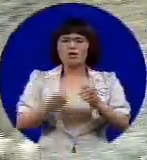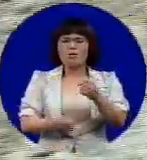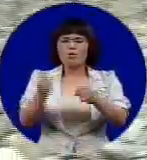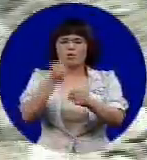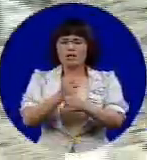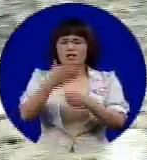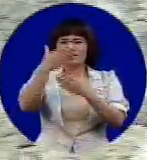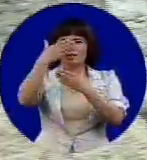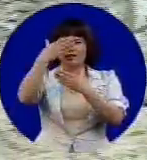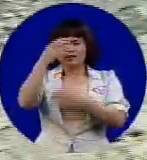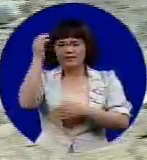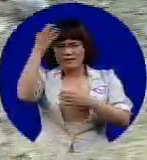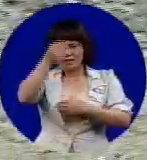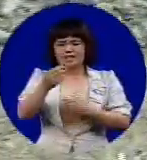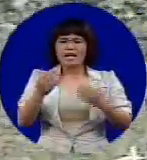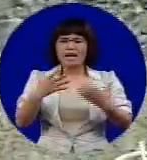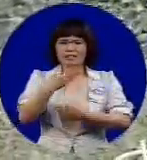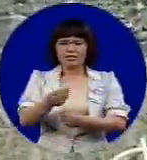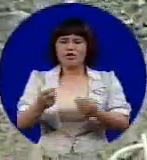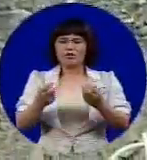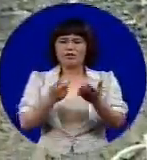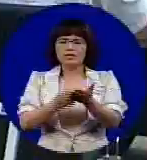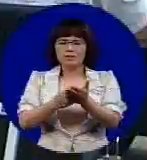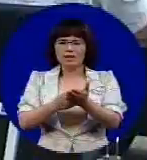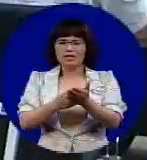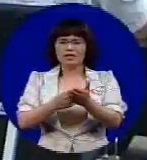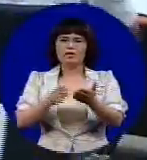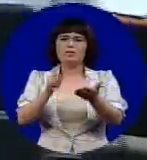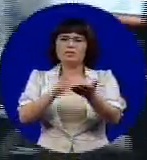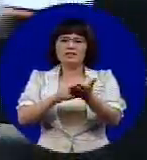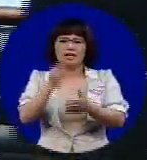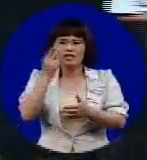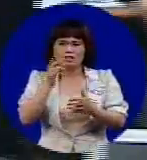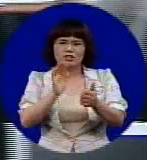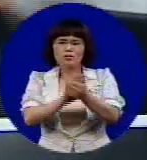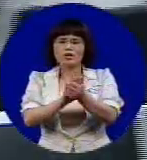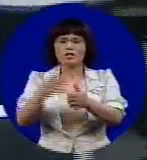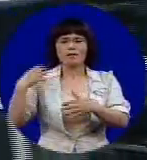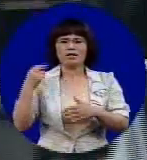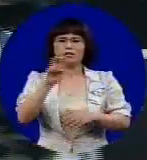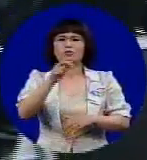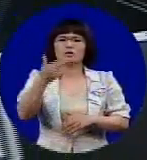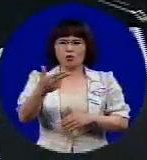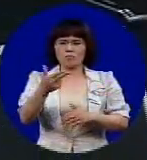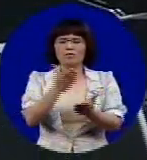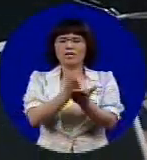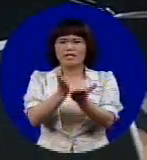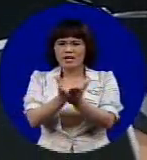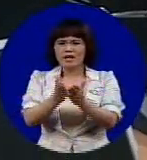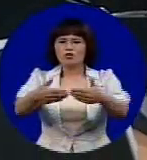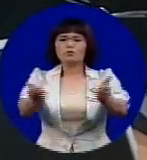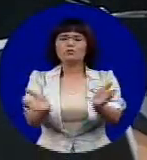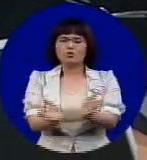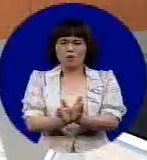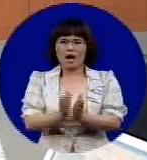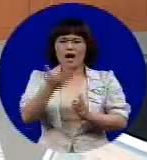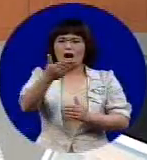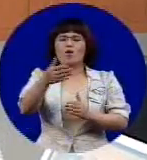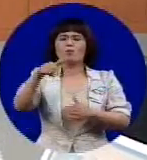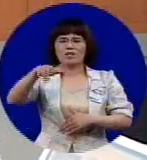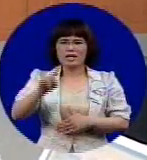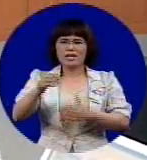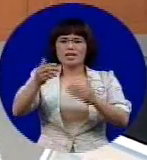총괄하는 재난안전대책본부 아래에 행정지원, 구조구급, 비상지원 등을 맡을 27개